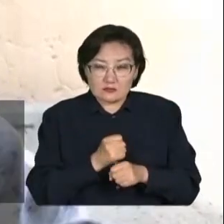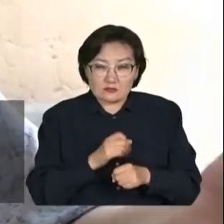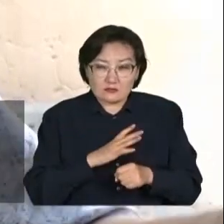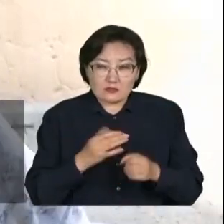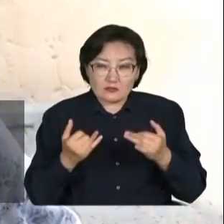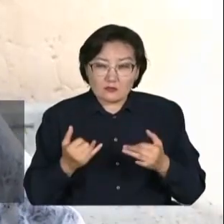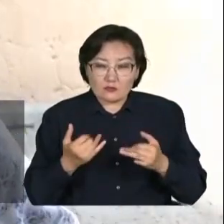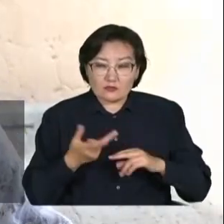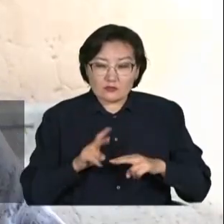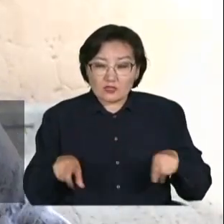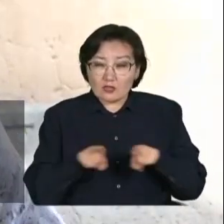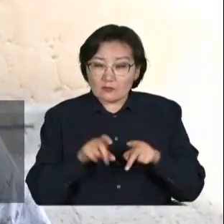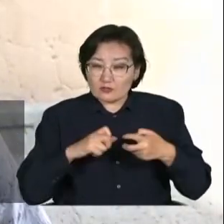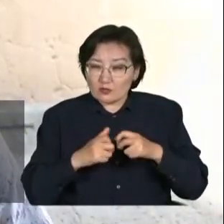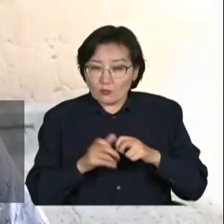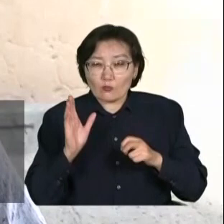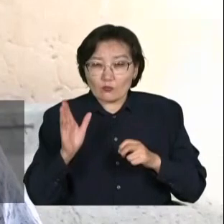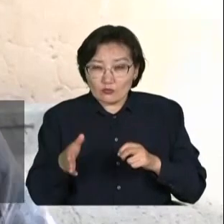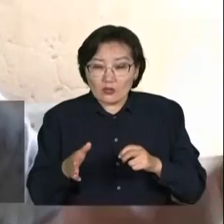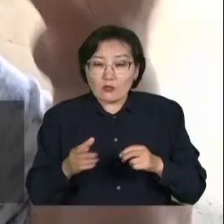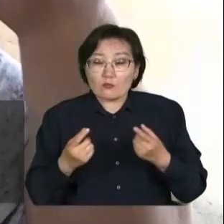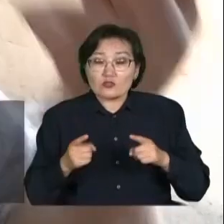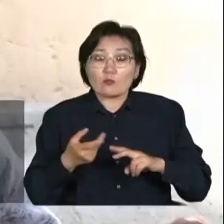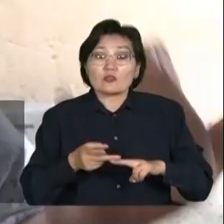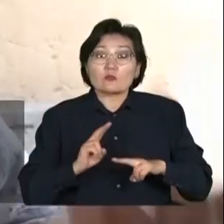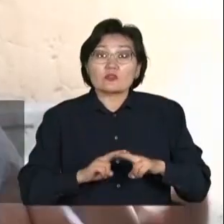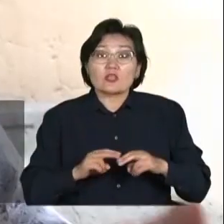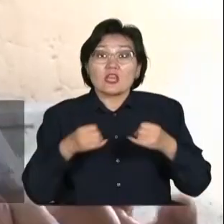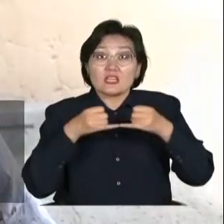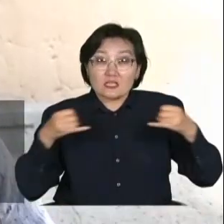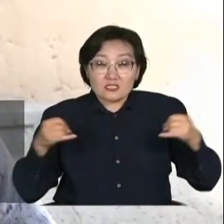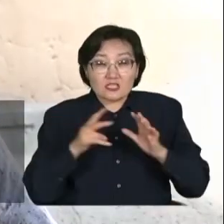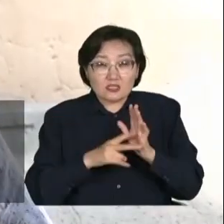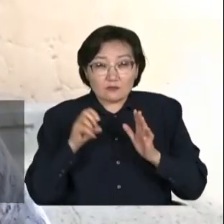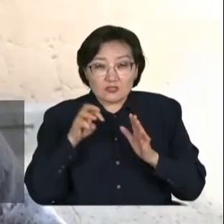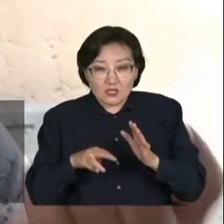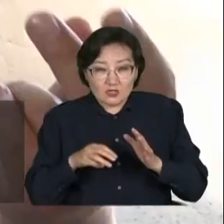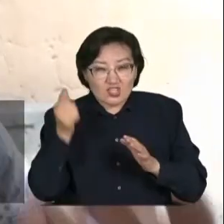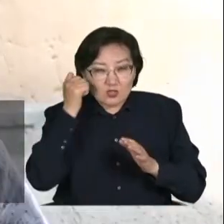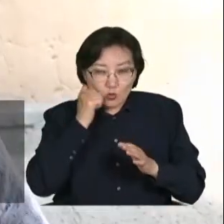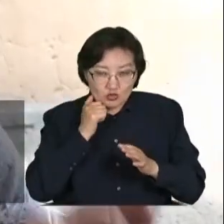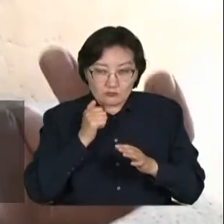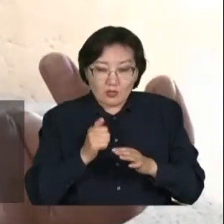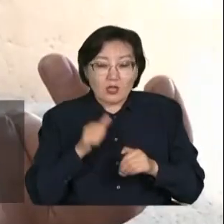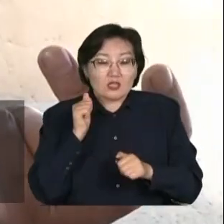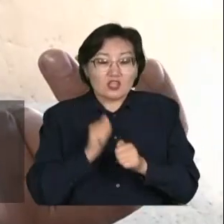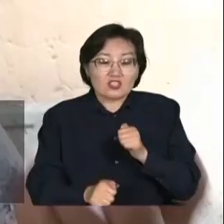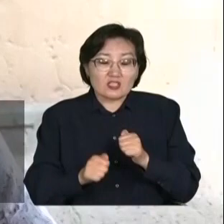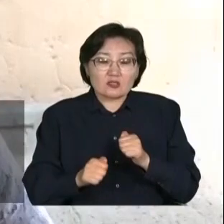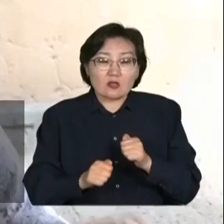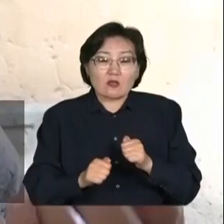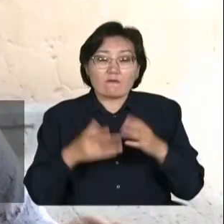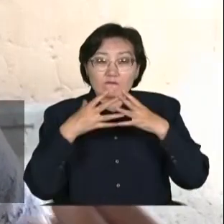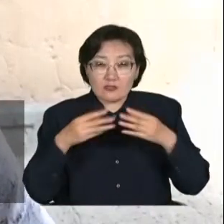и теперь таких проблем у нас будут Почему Потому что кабель уже 70 лет и каждой